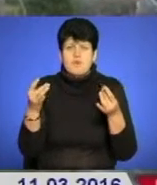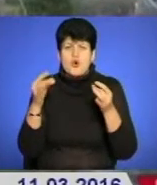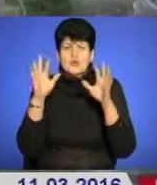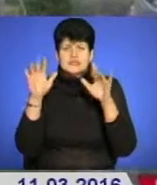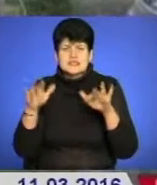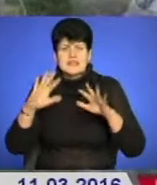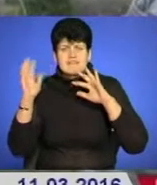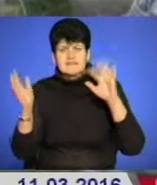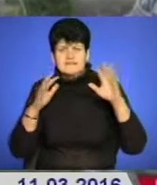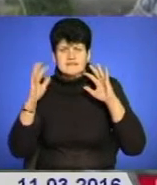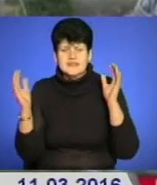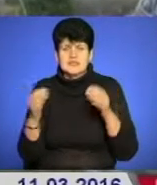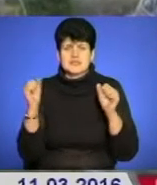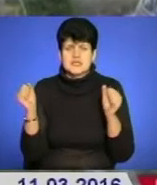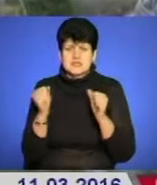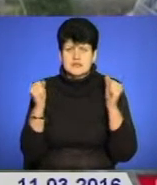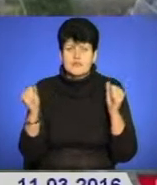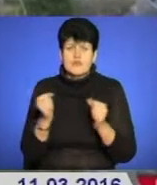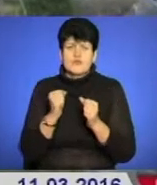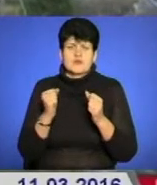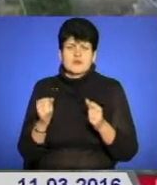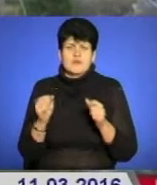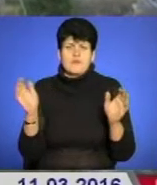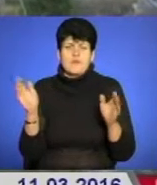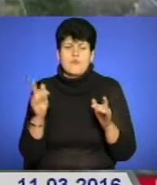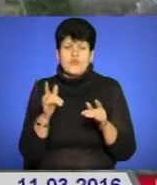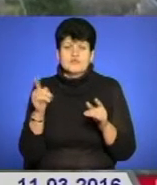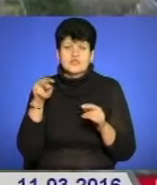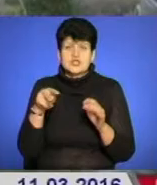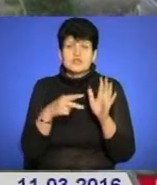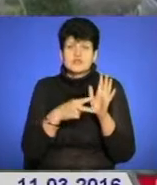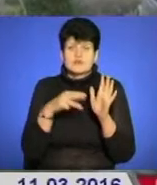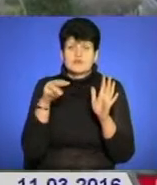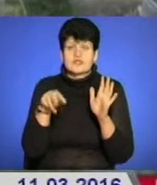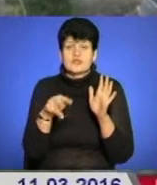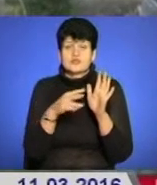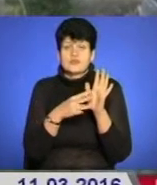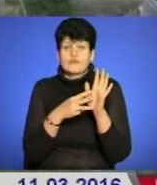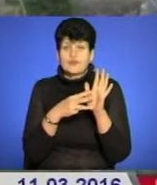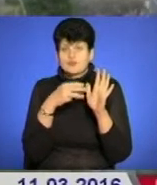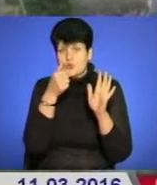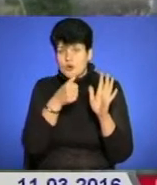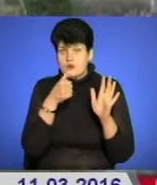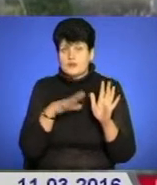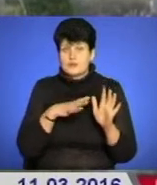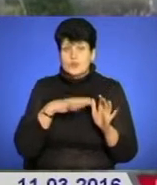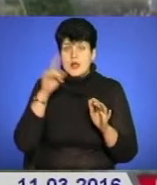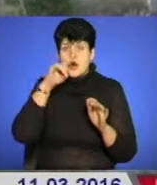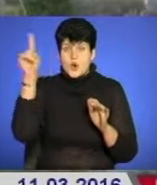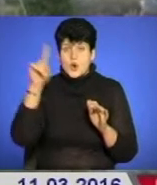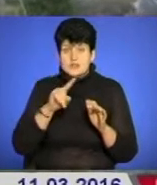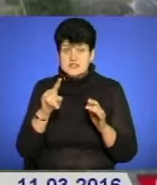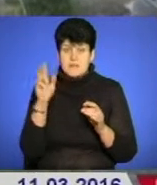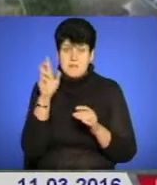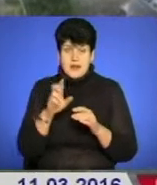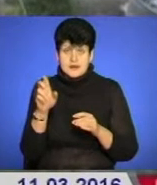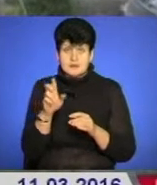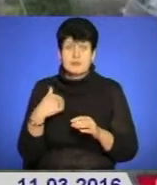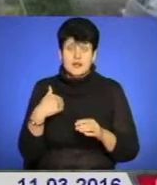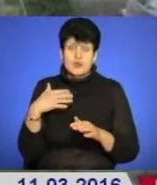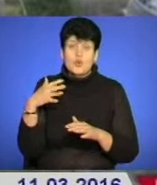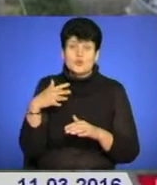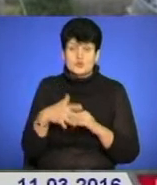поривчастий вітер, більш зимового характеру погода. І в 2007-2008 роках в нас спостерігалася гроза в березні. То вже, як ми